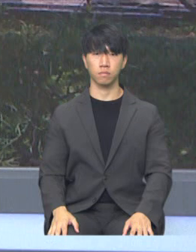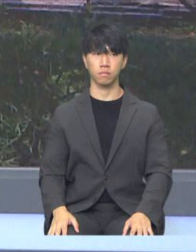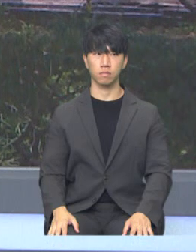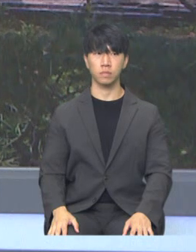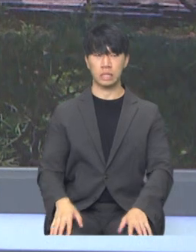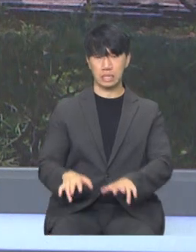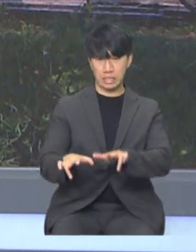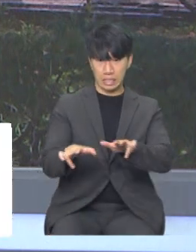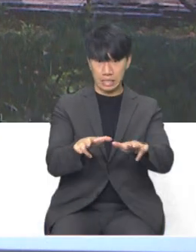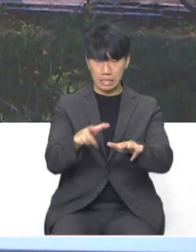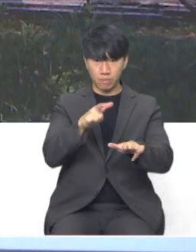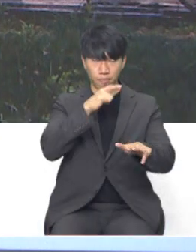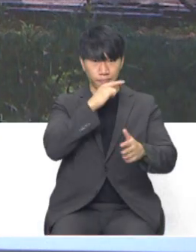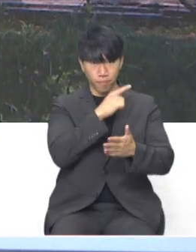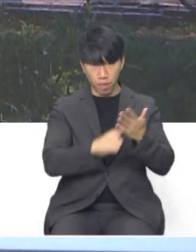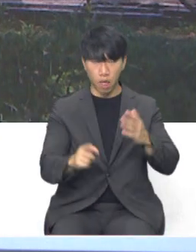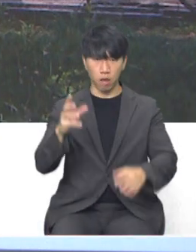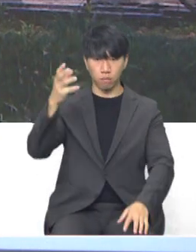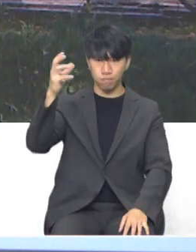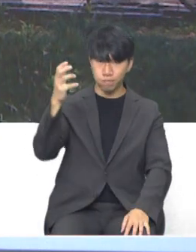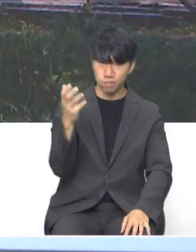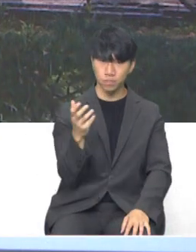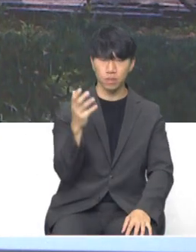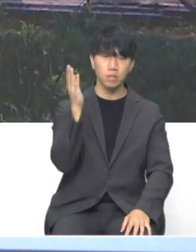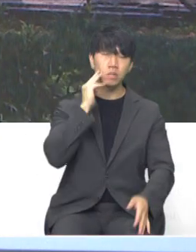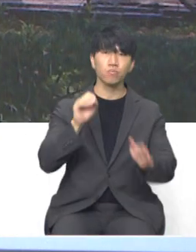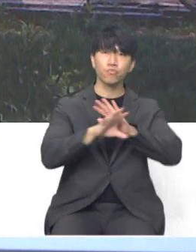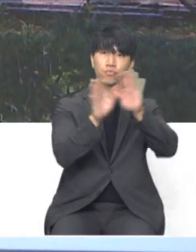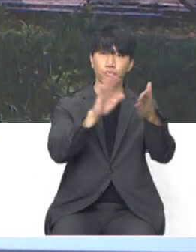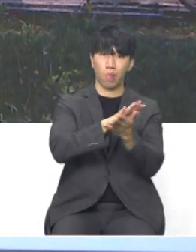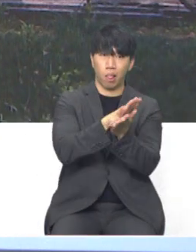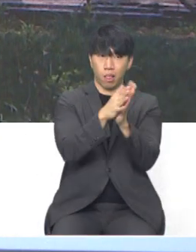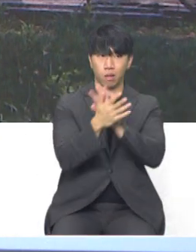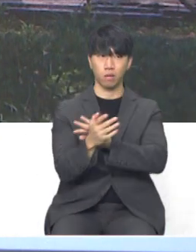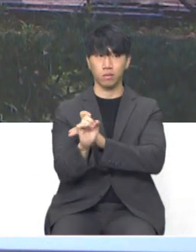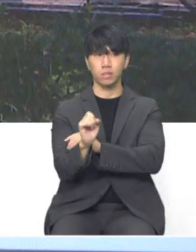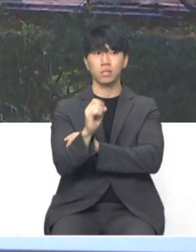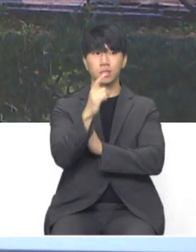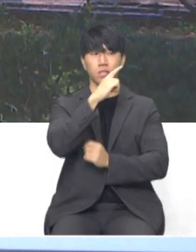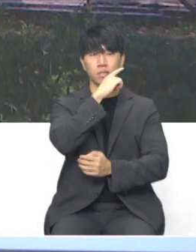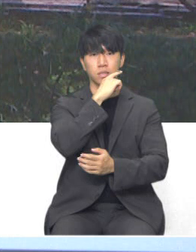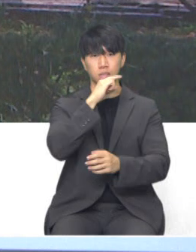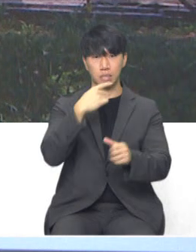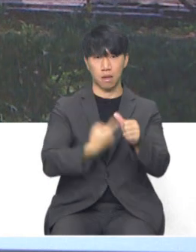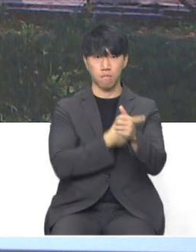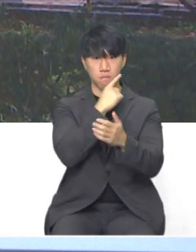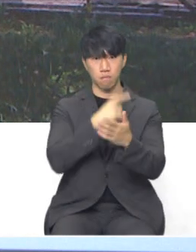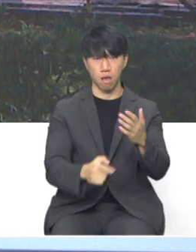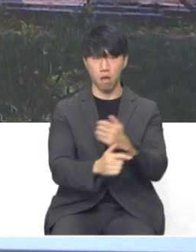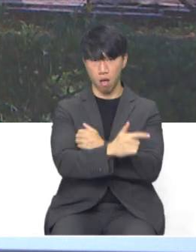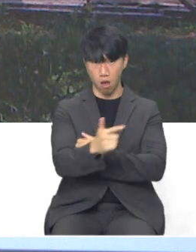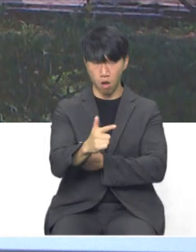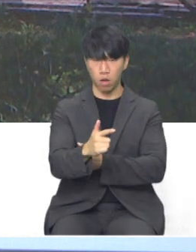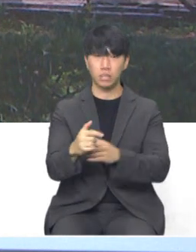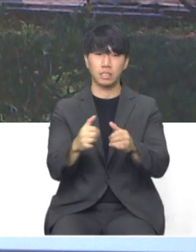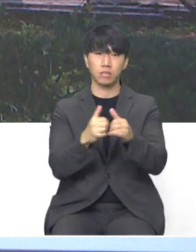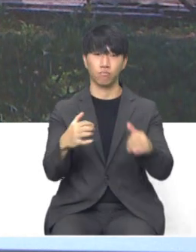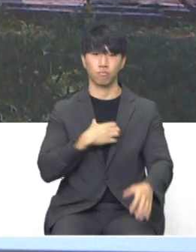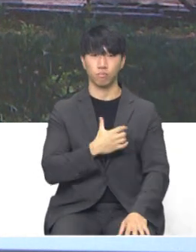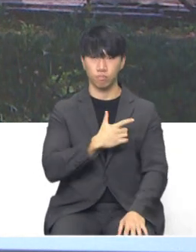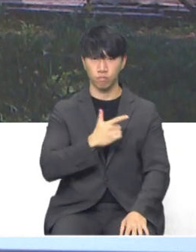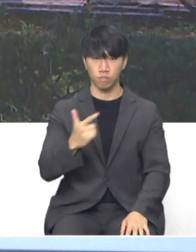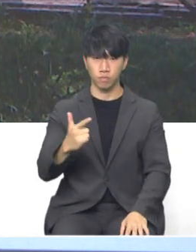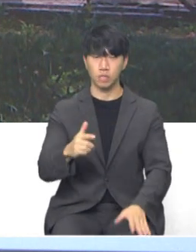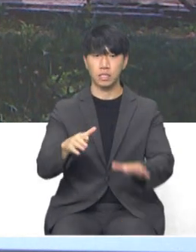지진과 홍수, 태풍까지 기후변화로 인한 자연재해가 속출하면서 인류가 위협받고 있죠.